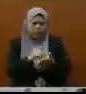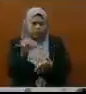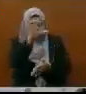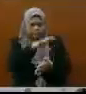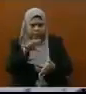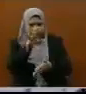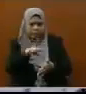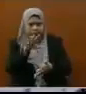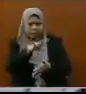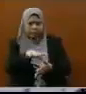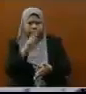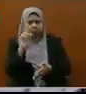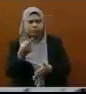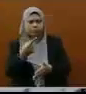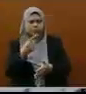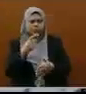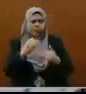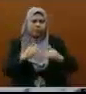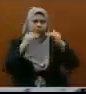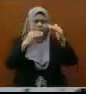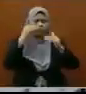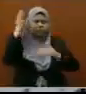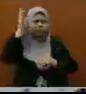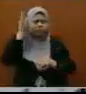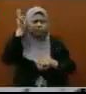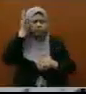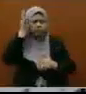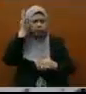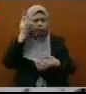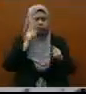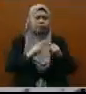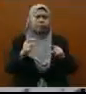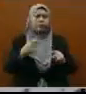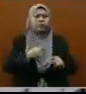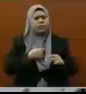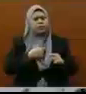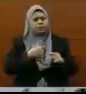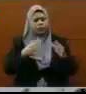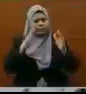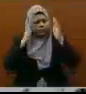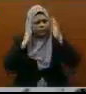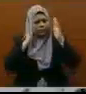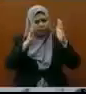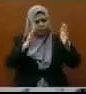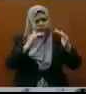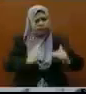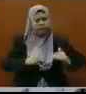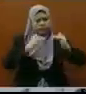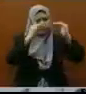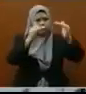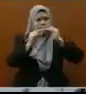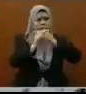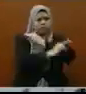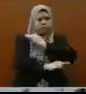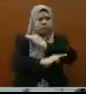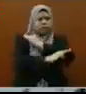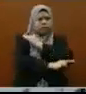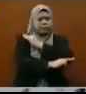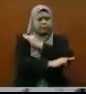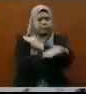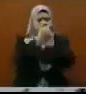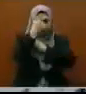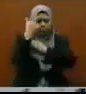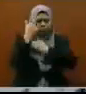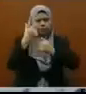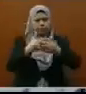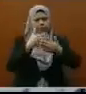peringkat federal ataupun peringkat negara kita Malaysia. Tetapi saya menghususkan di peringkat negeri. Kerana